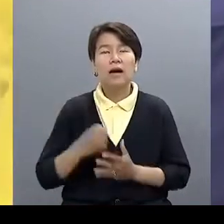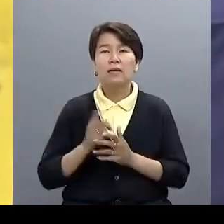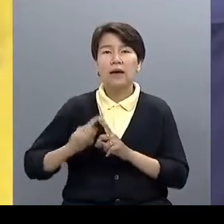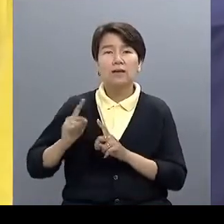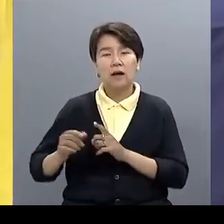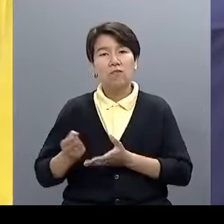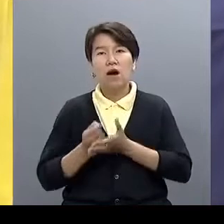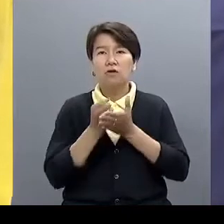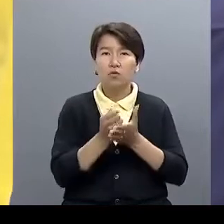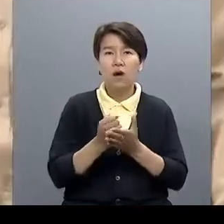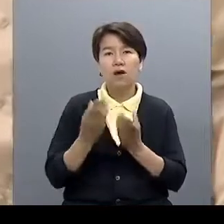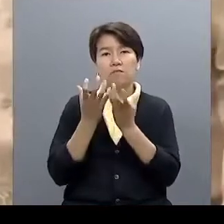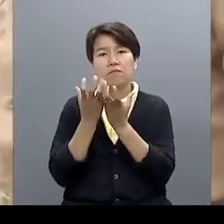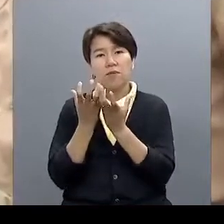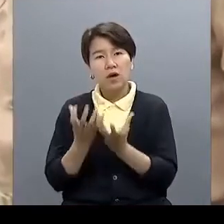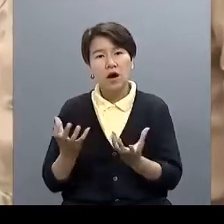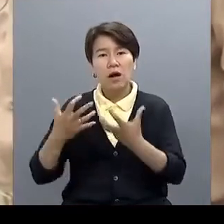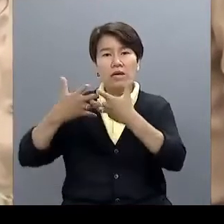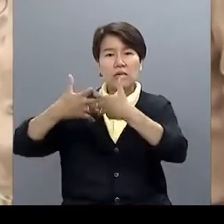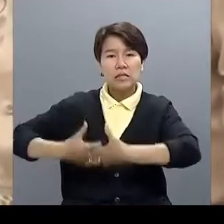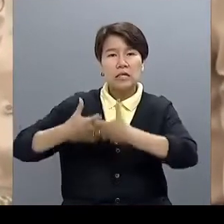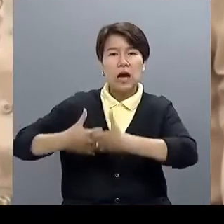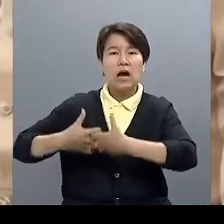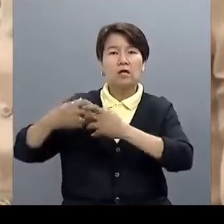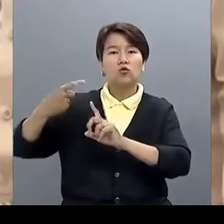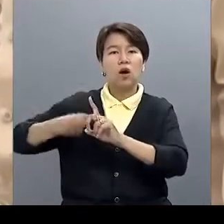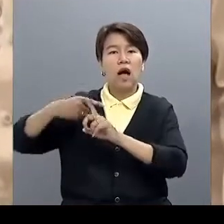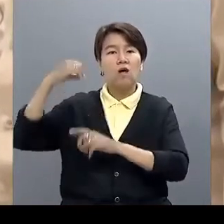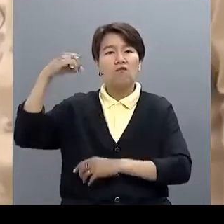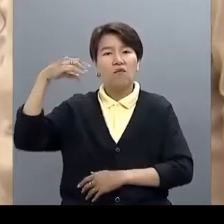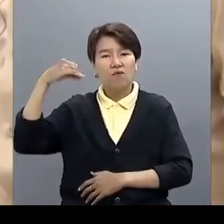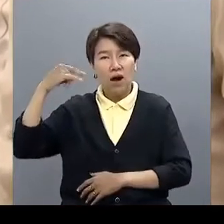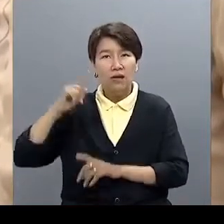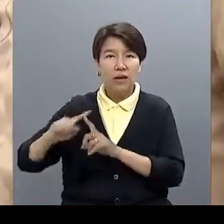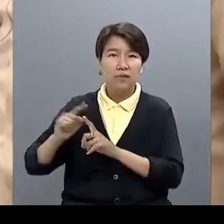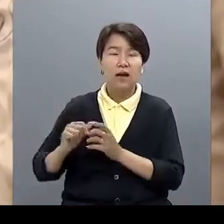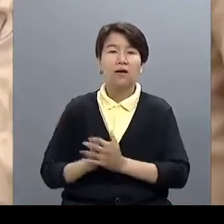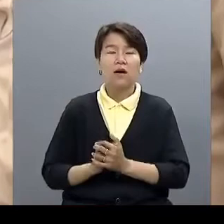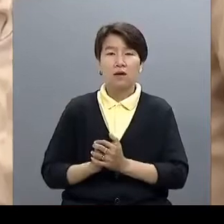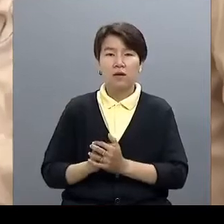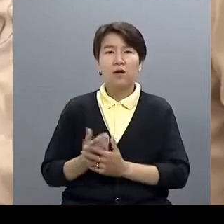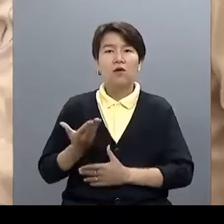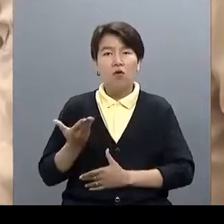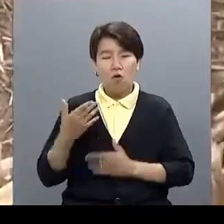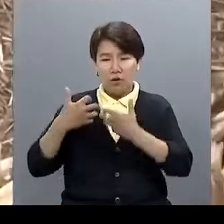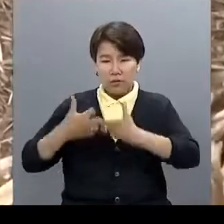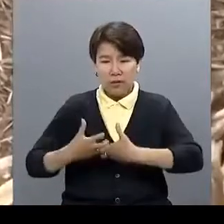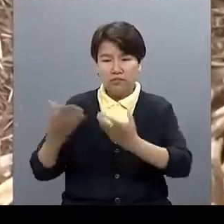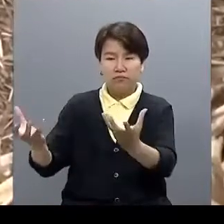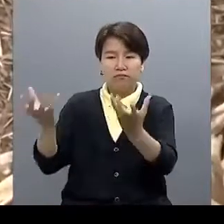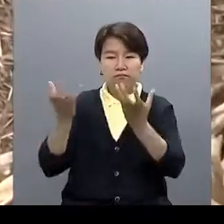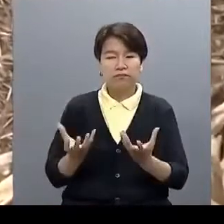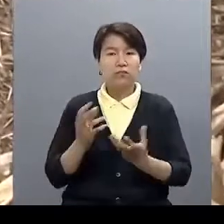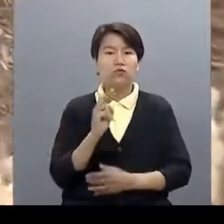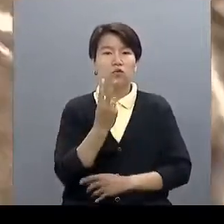ไฟฟ้าสำรองฉุกเฉินจากสมาคมกู้ชีพกู้ภัยลำพูน2ชุดด้วยกันค่ะเพื่อที่จะร่วมอำนวยความสะดวกในการจราจร